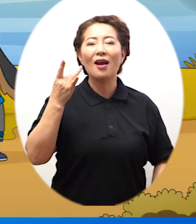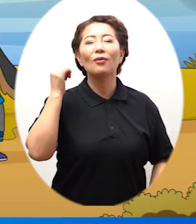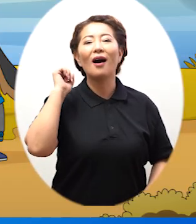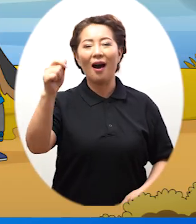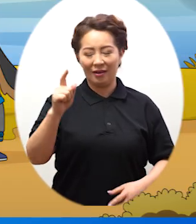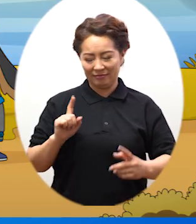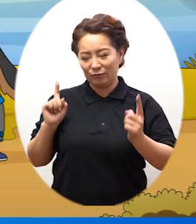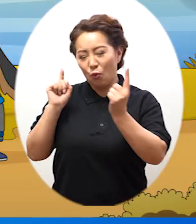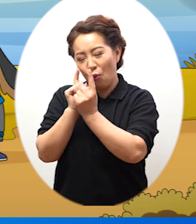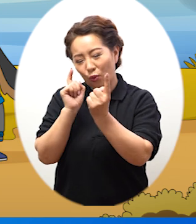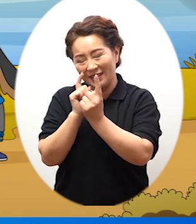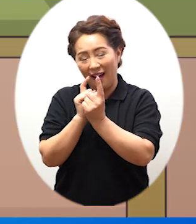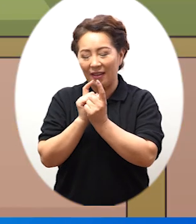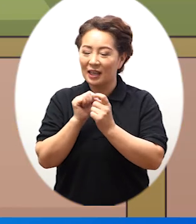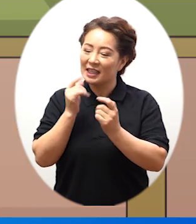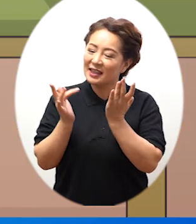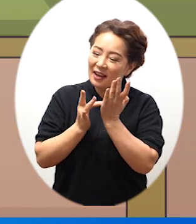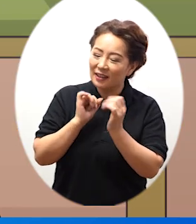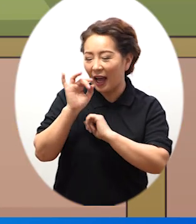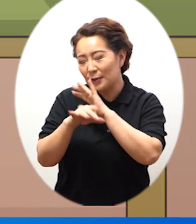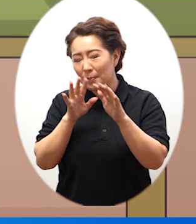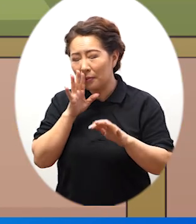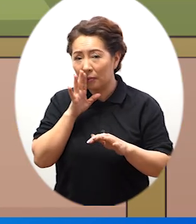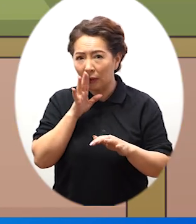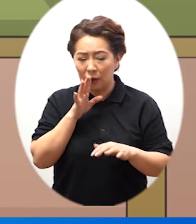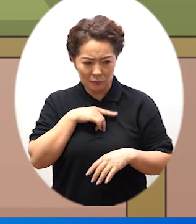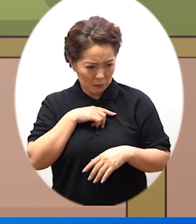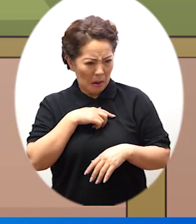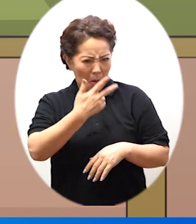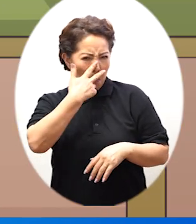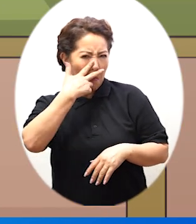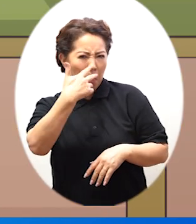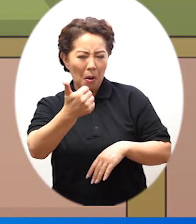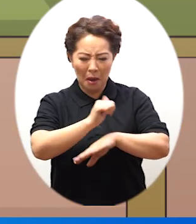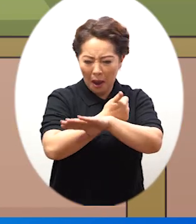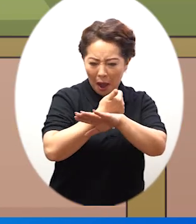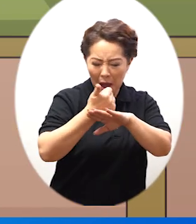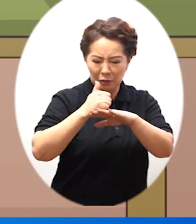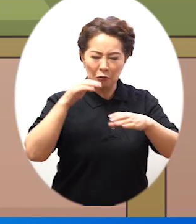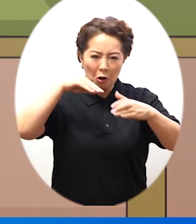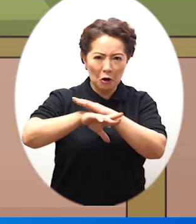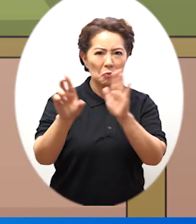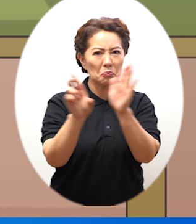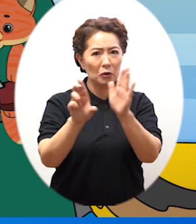1 2 техникийн асуудал гараад харин тэгсэн ямар гоё адал явдлаар аялдаг ном бүтээсэн юм бэ ах.